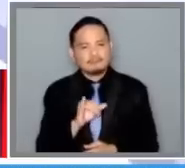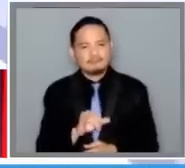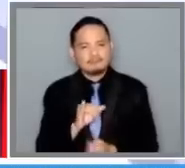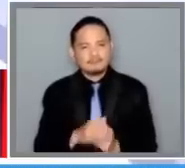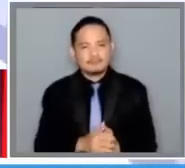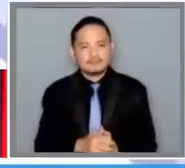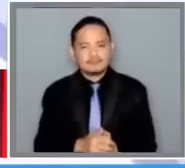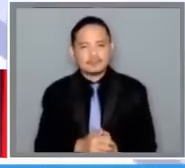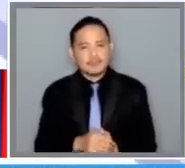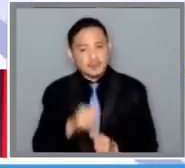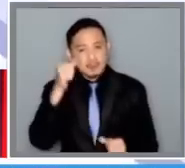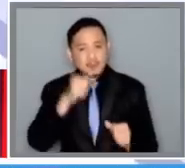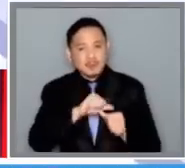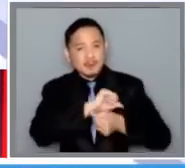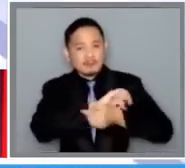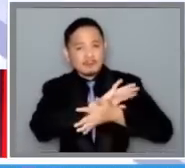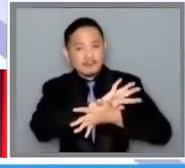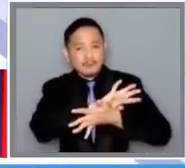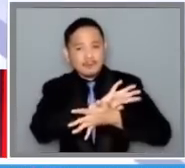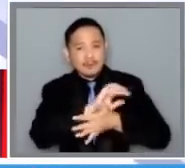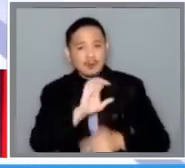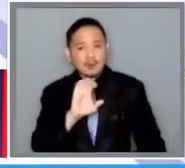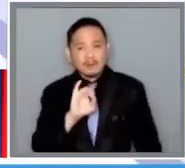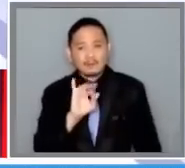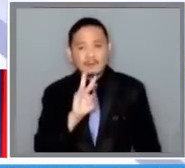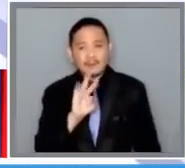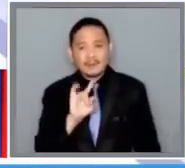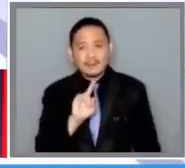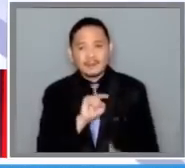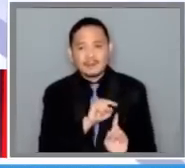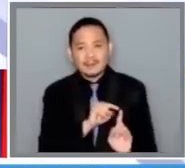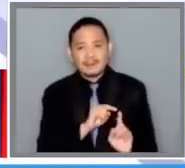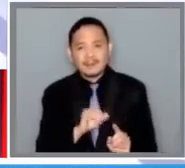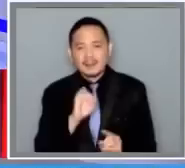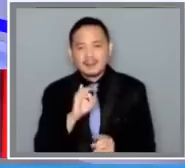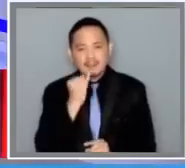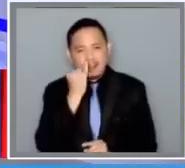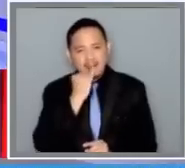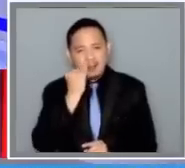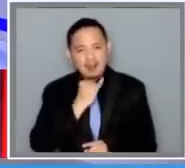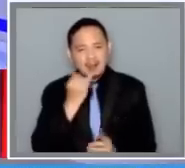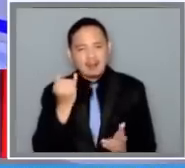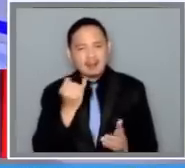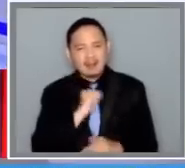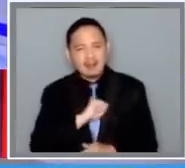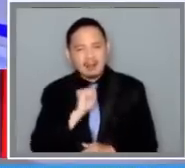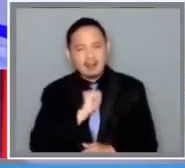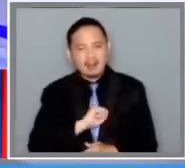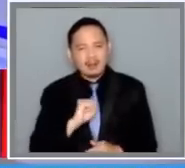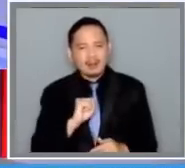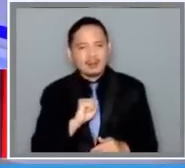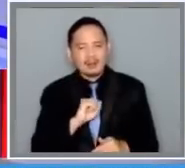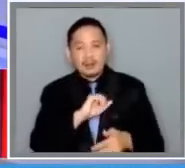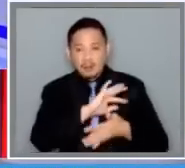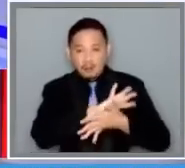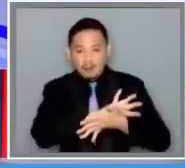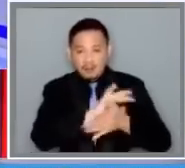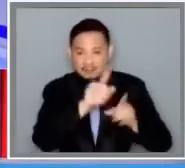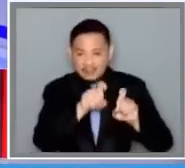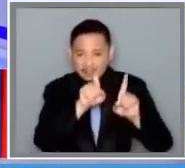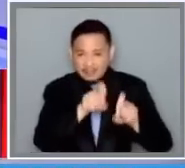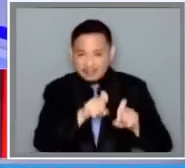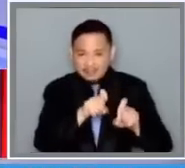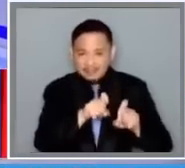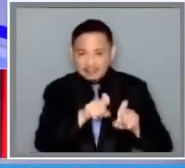ba, ngayon ba dapat ba pag meron tayong ganito mga sintomas, nag-COVID test pa ba? Does it matter pa